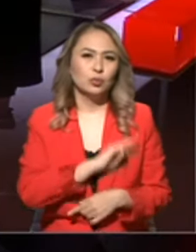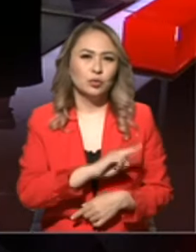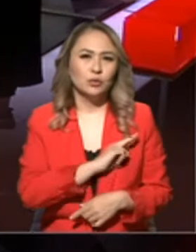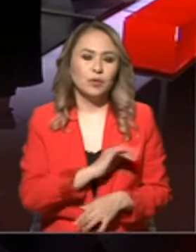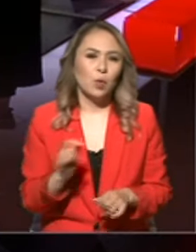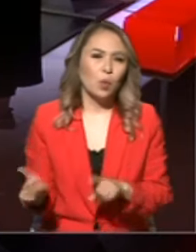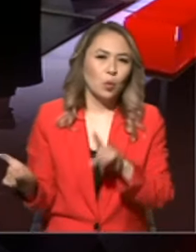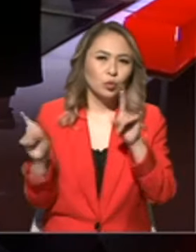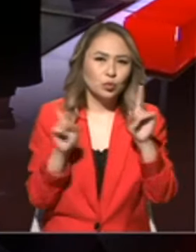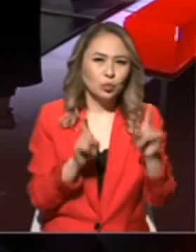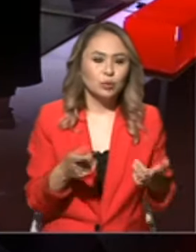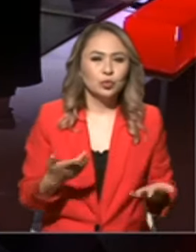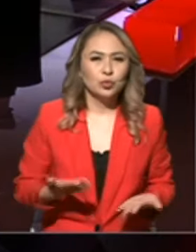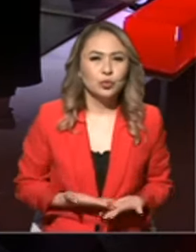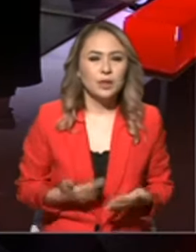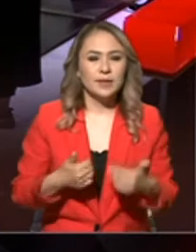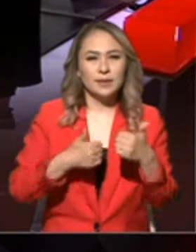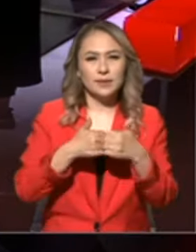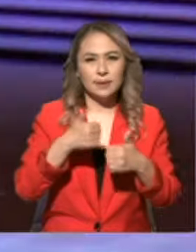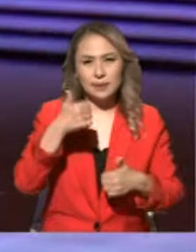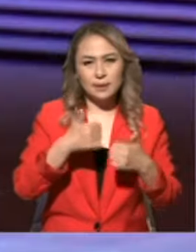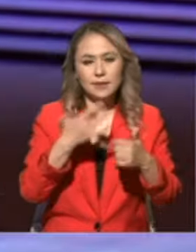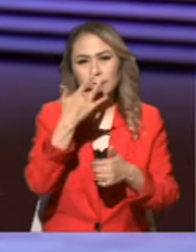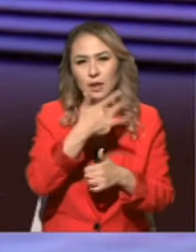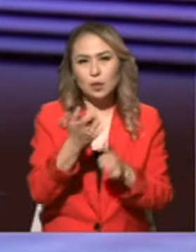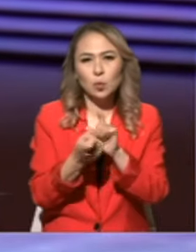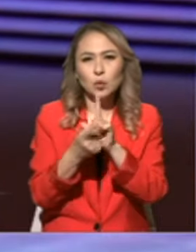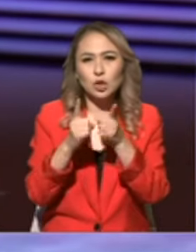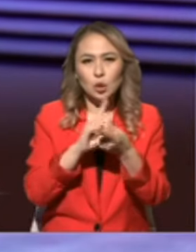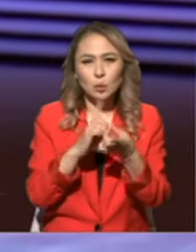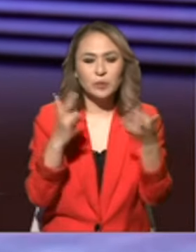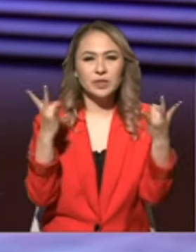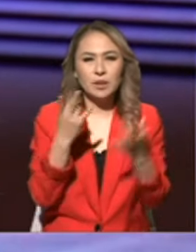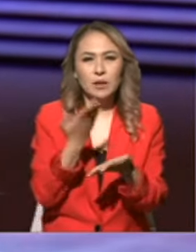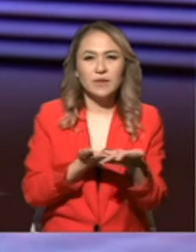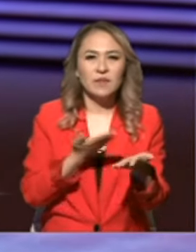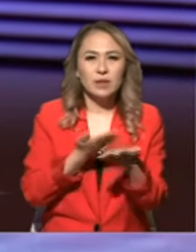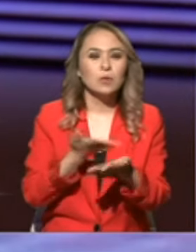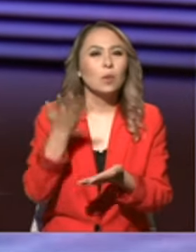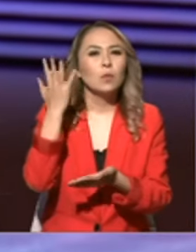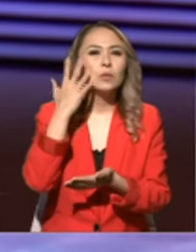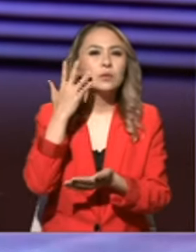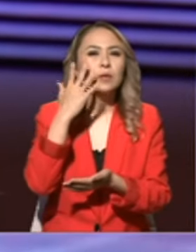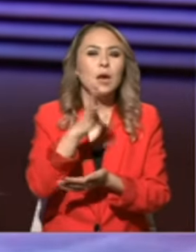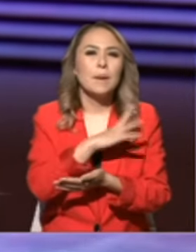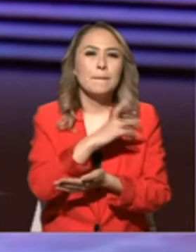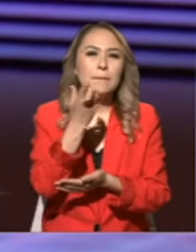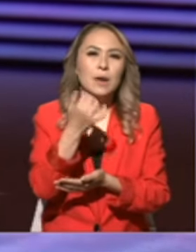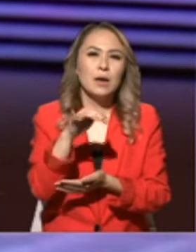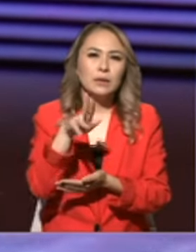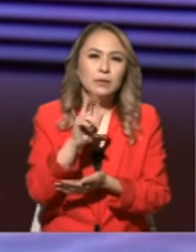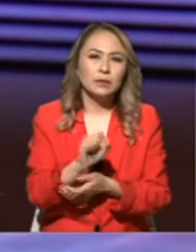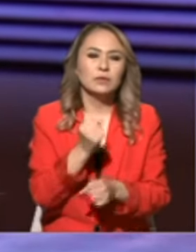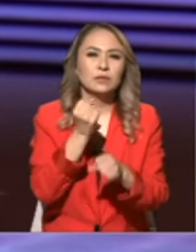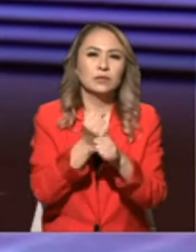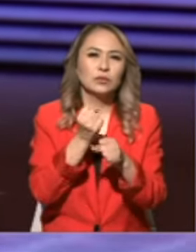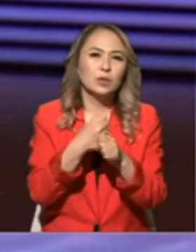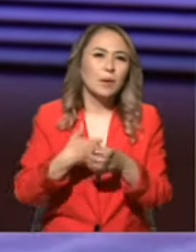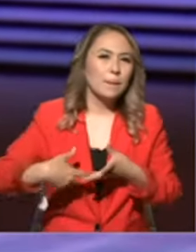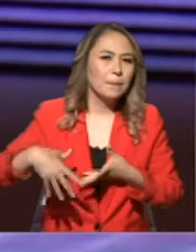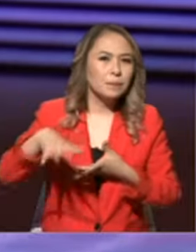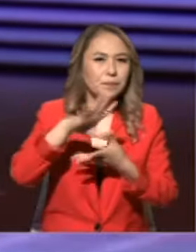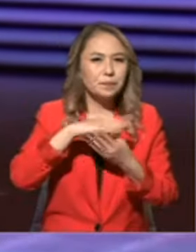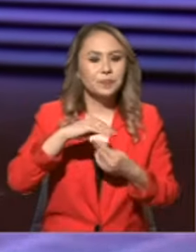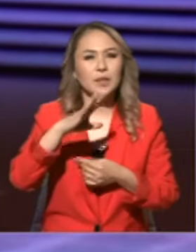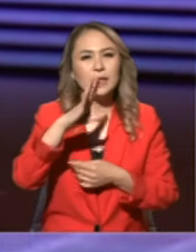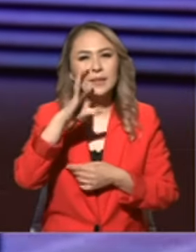көш-қон саясатында біз кішкене саясатты өзгертуіміз керек. Мысалы, кеңес одағы кезінде Байкал-Амур магистралын жасадық та бүкіл